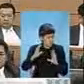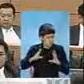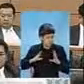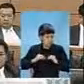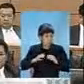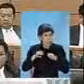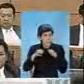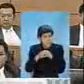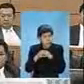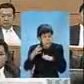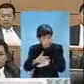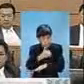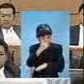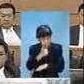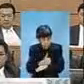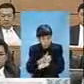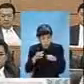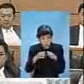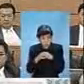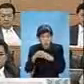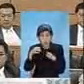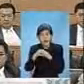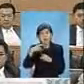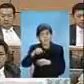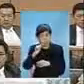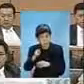กับพรรคการเมืองในเครือข่ายของพรรคเพื่อไท